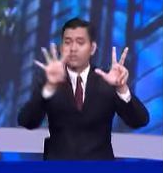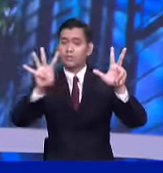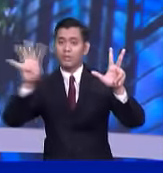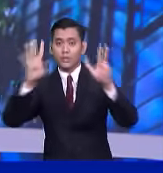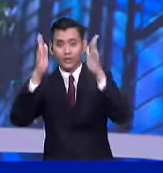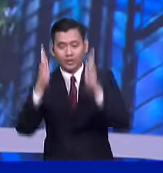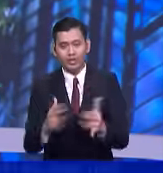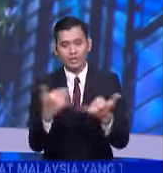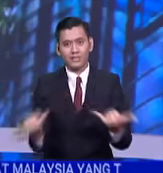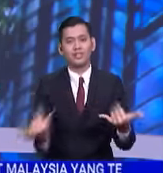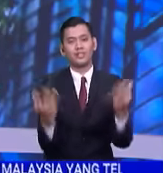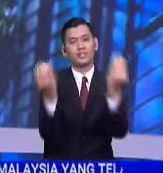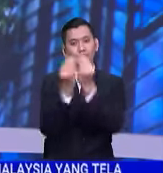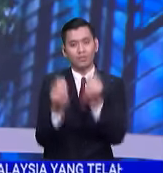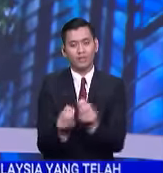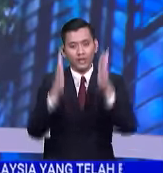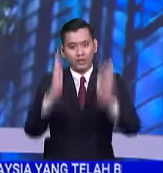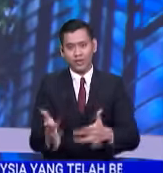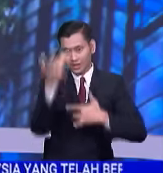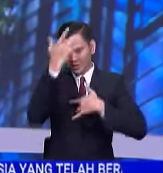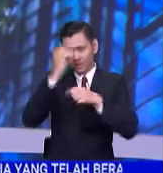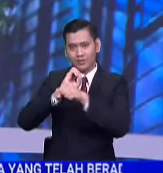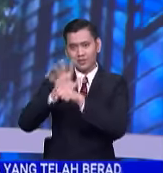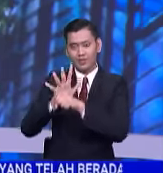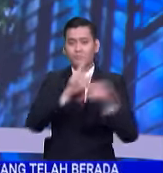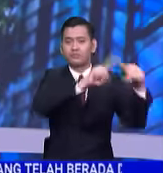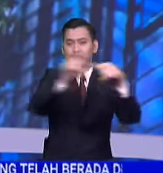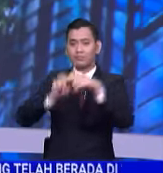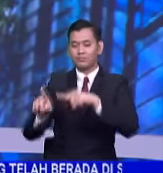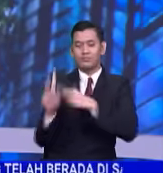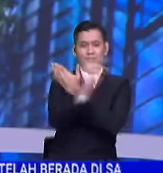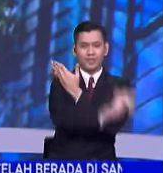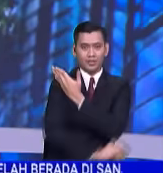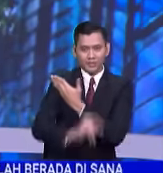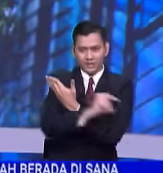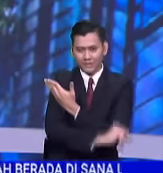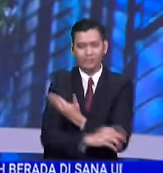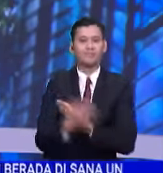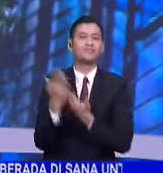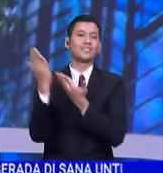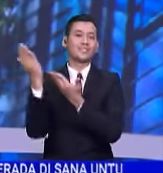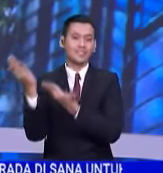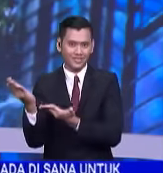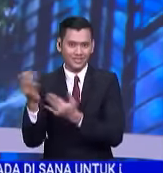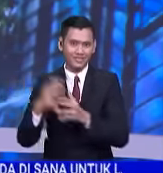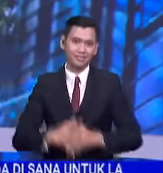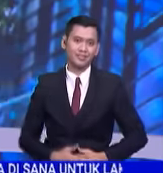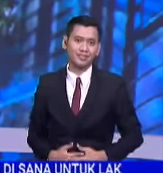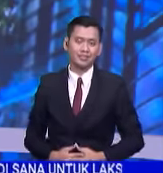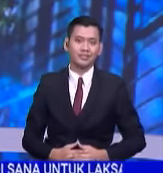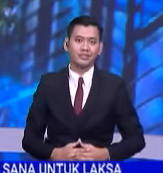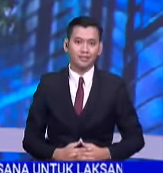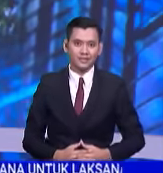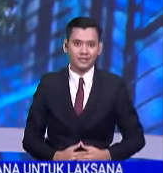3,844. Berikut statistik harian COVID-19 dalam negara diikuti jumlah kes harian mengikut negeri-negeri.